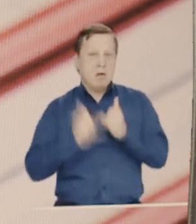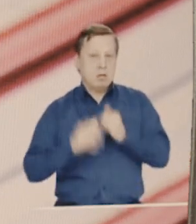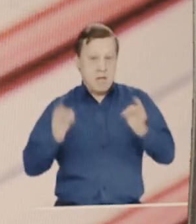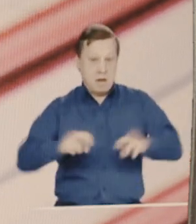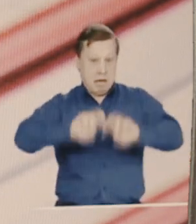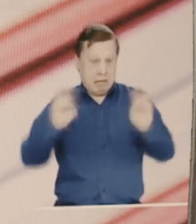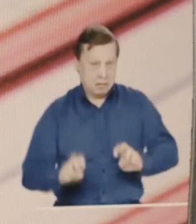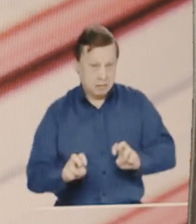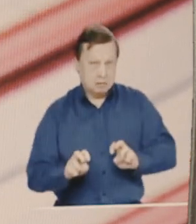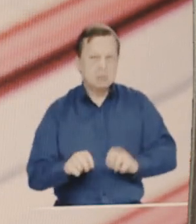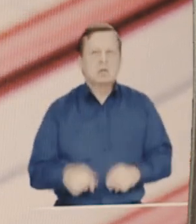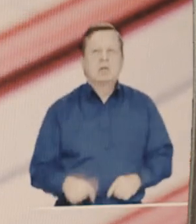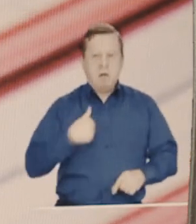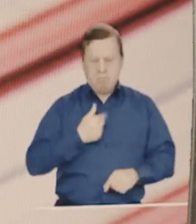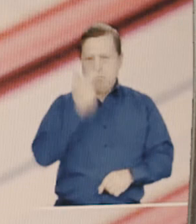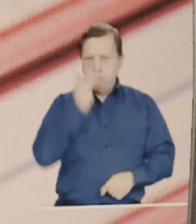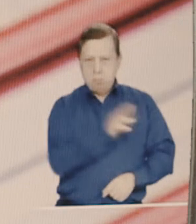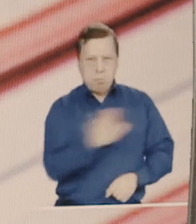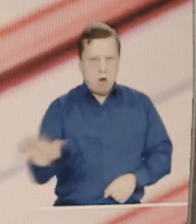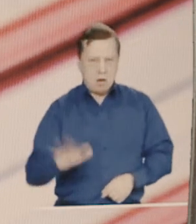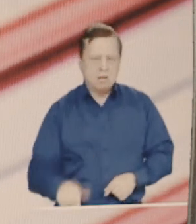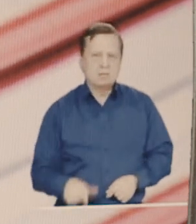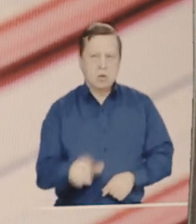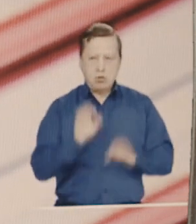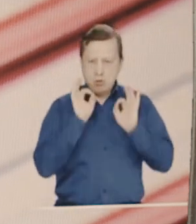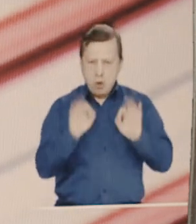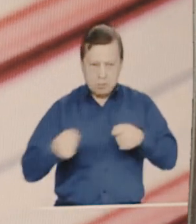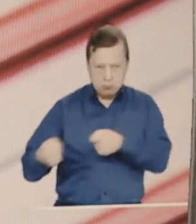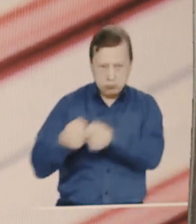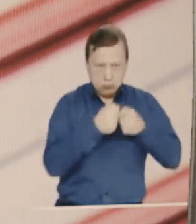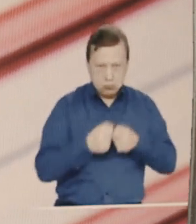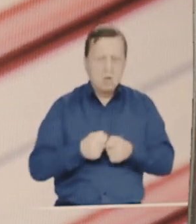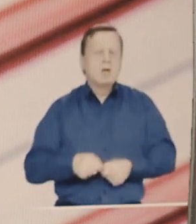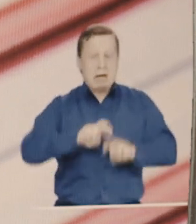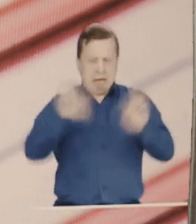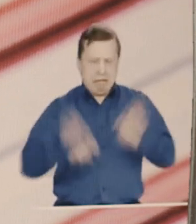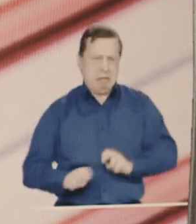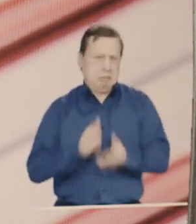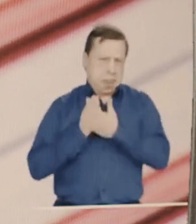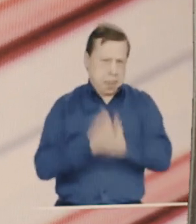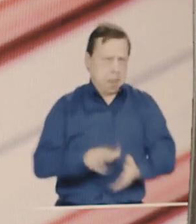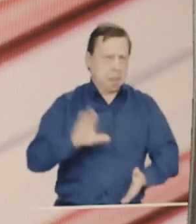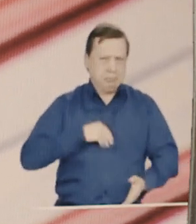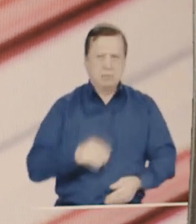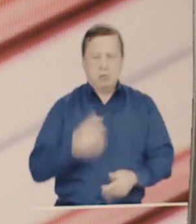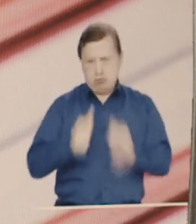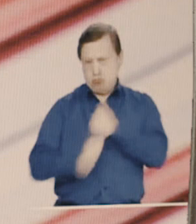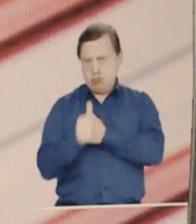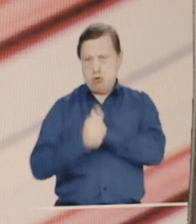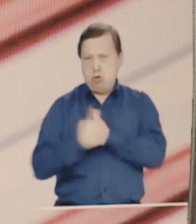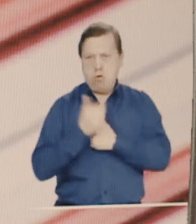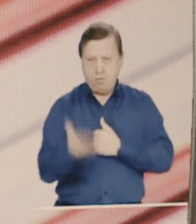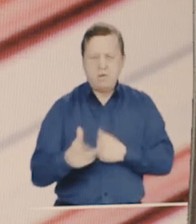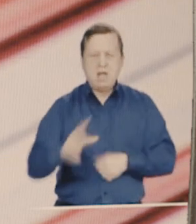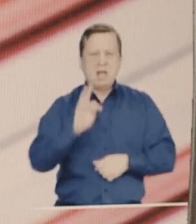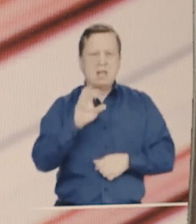kryzys, to my pokazujemy, że właśnie także poprzez dobre współdziałanie potrafimy sobie z tym kryzysem radzić. Dowodem tego są kolejne przyjmowane